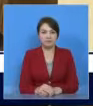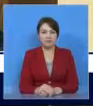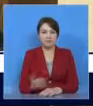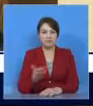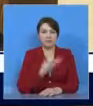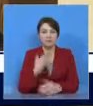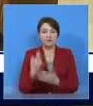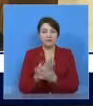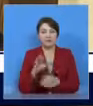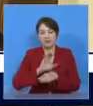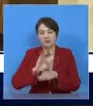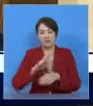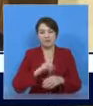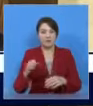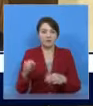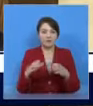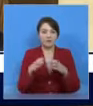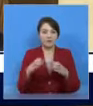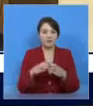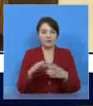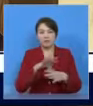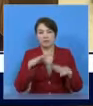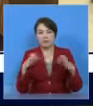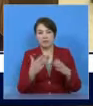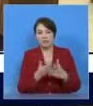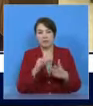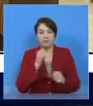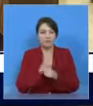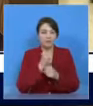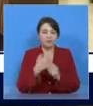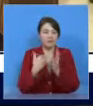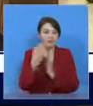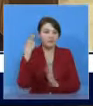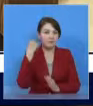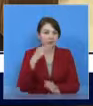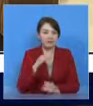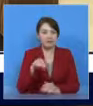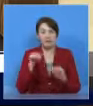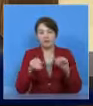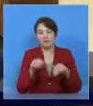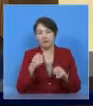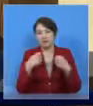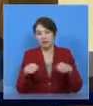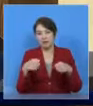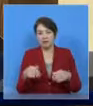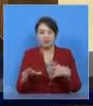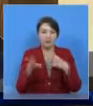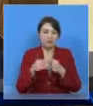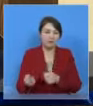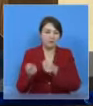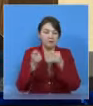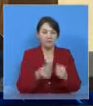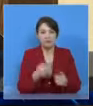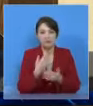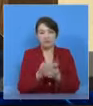мы являемся экспортным офисом для многих компаний которые производят высококачественный итальянский продукт с собой привезли